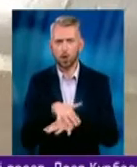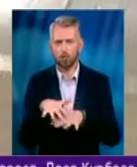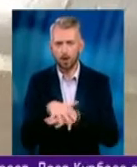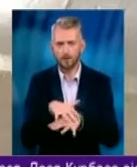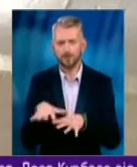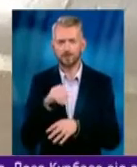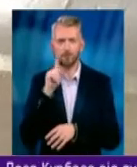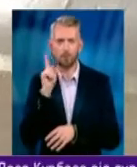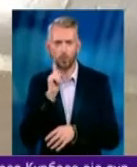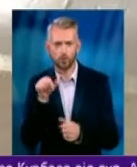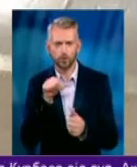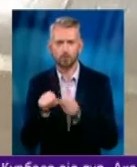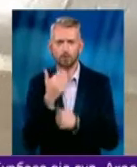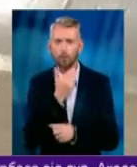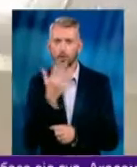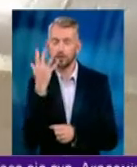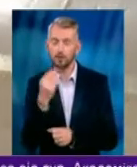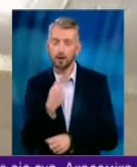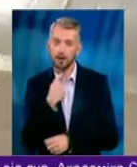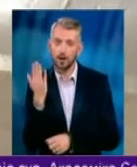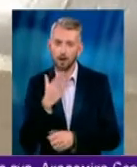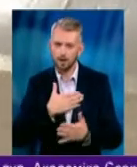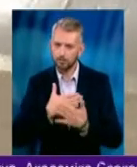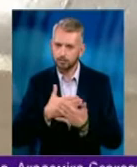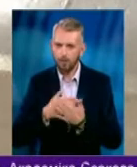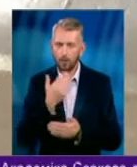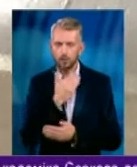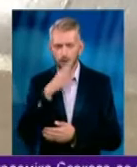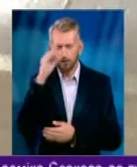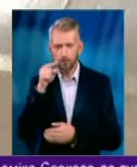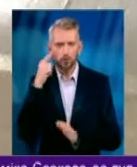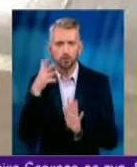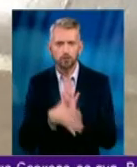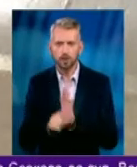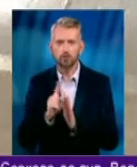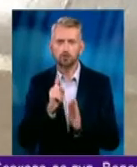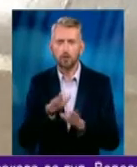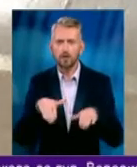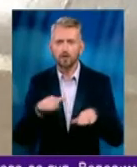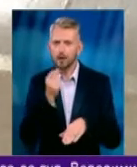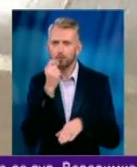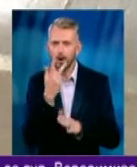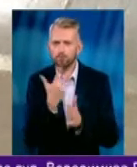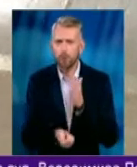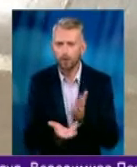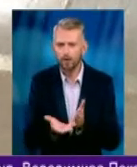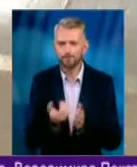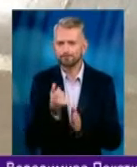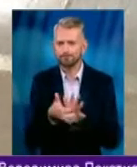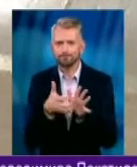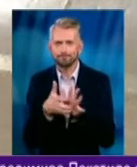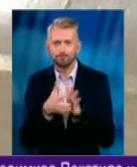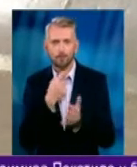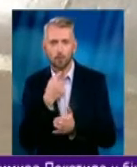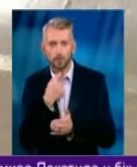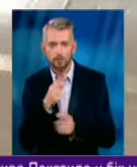вся молодь, особливо останній день голосувала. Останній вечір вони розуміли, що скейт-парк пролітає. За буквально 3 години